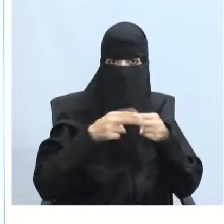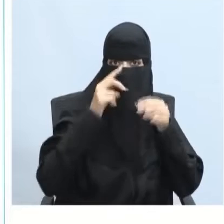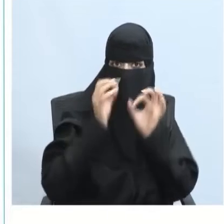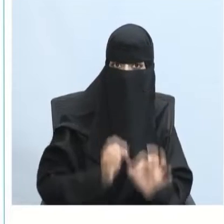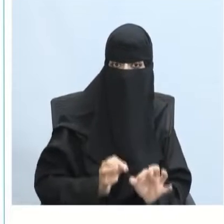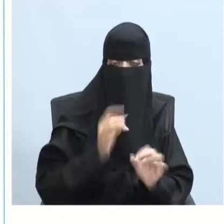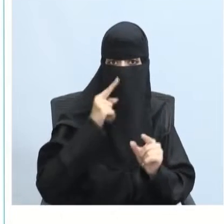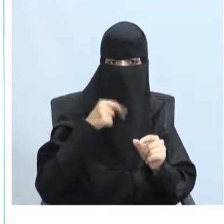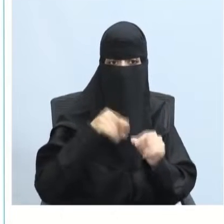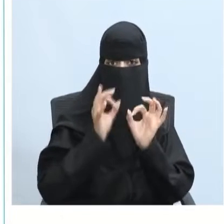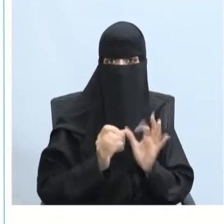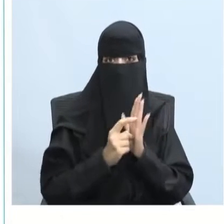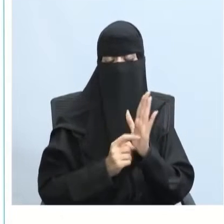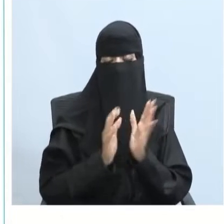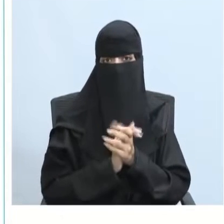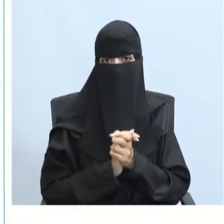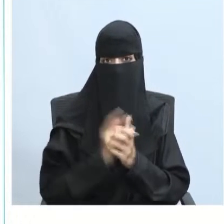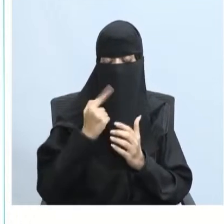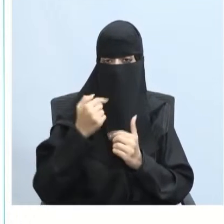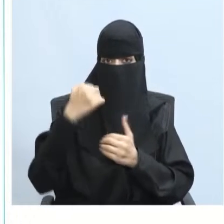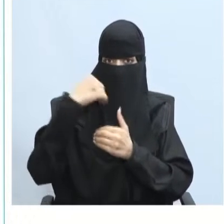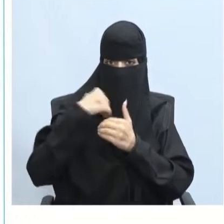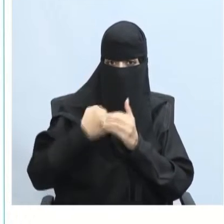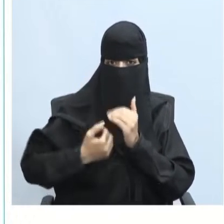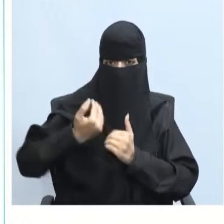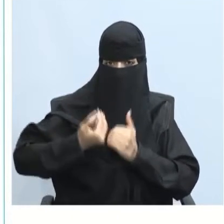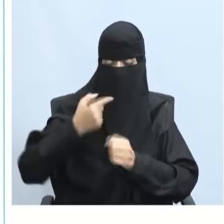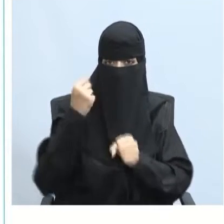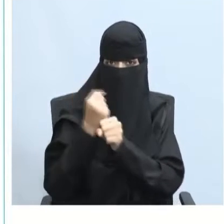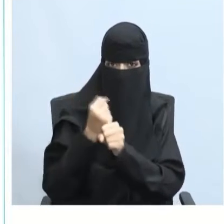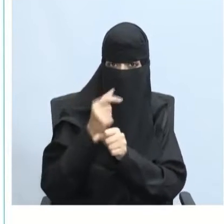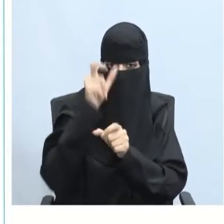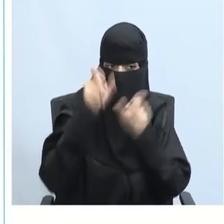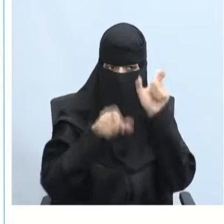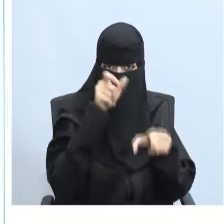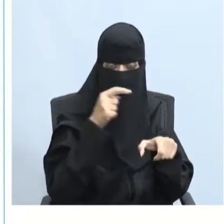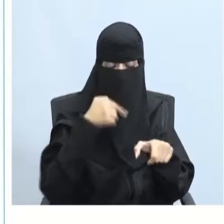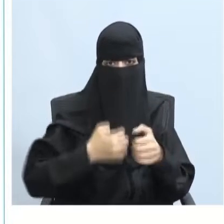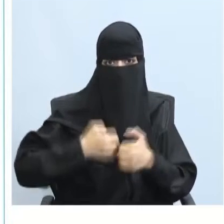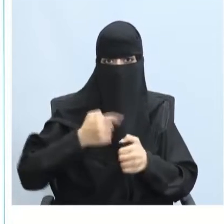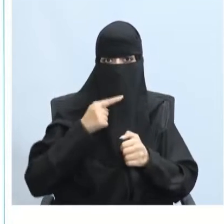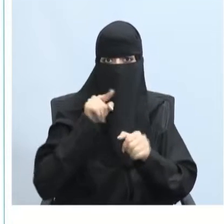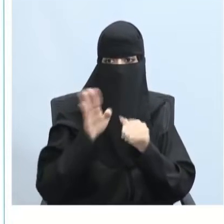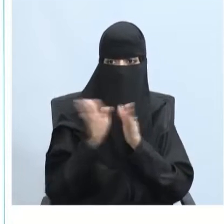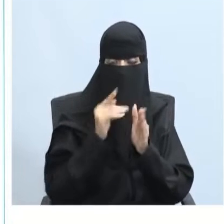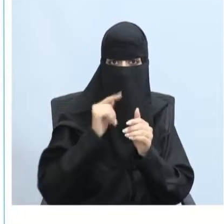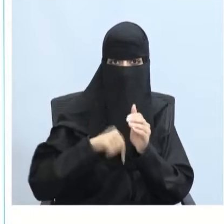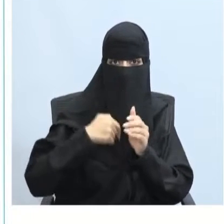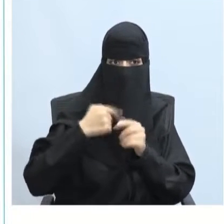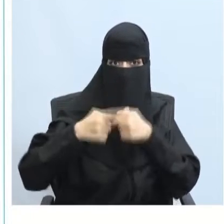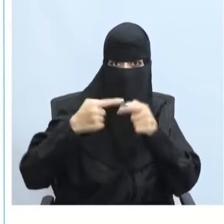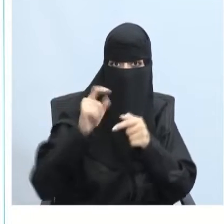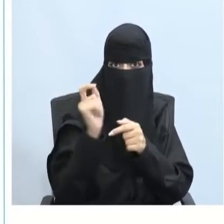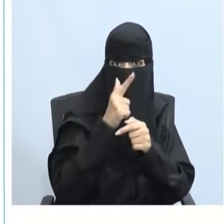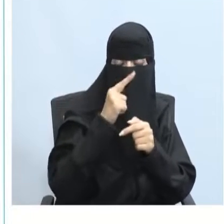العمل يبعث في الموظفين ويوفر احساسا هائلا بالانجاز